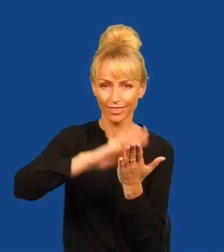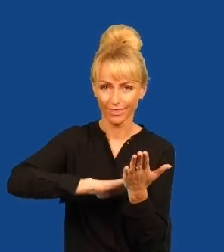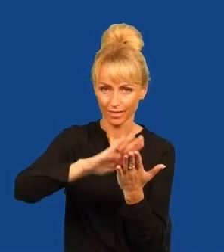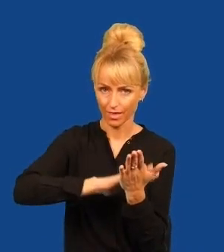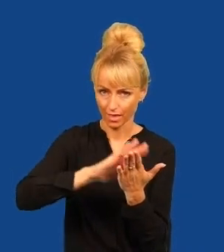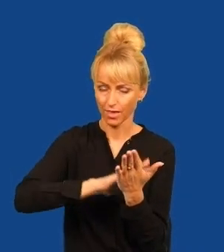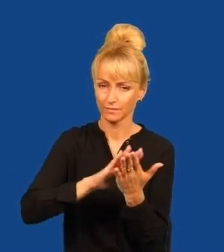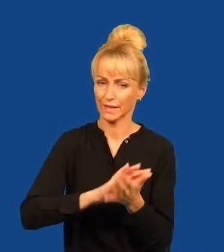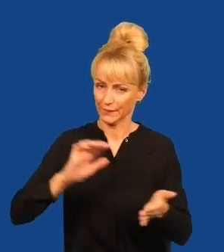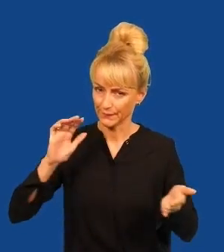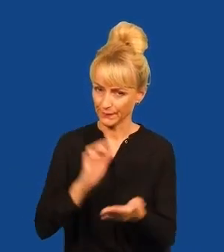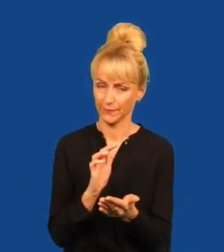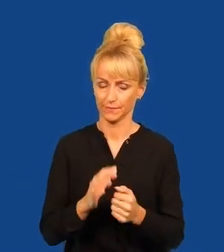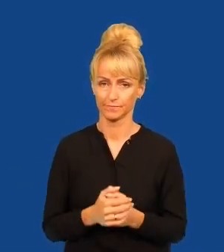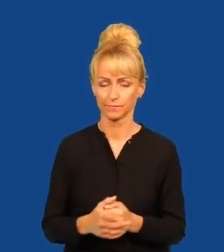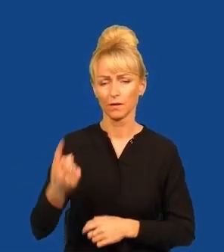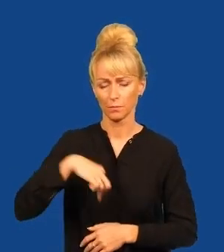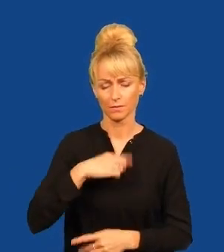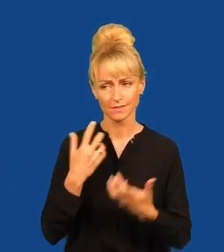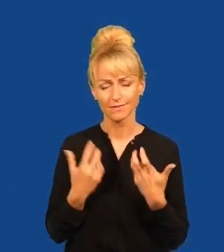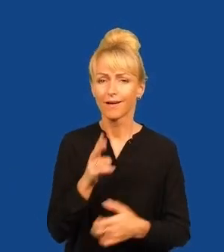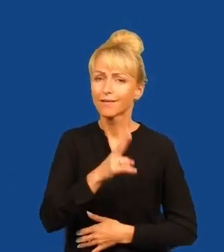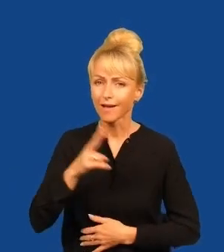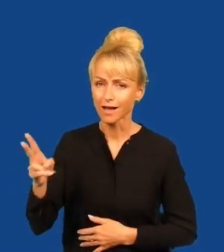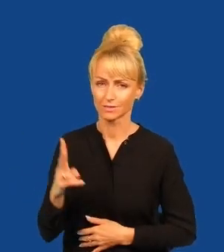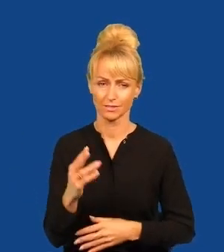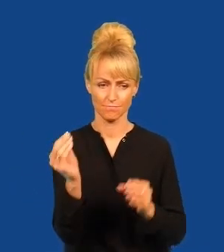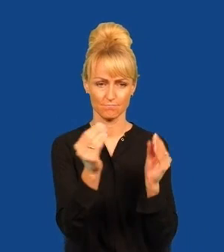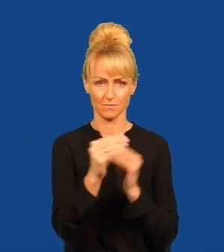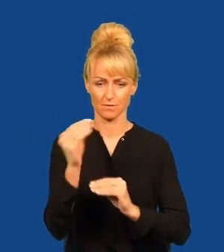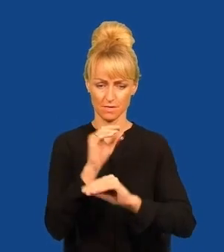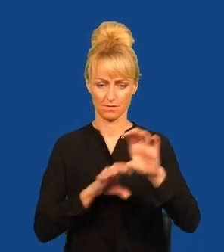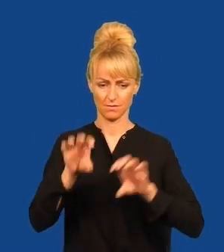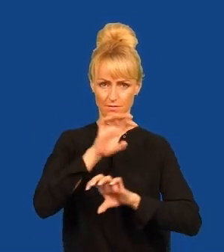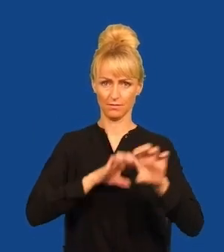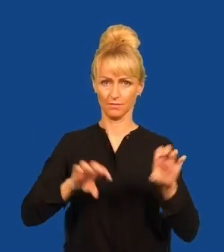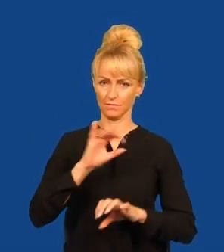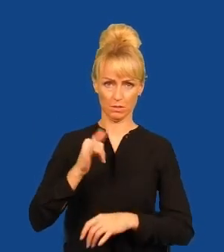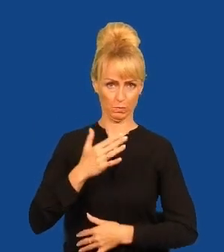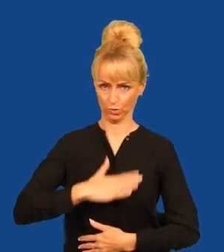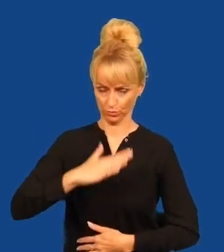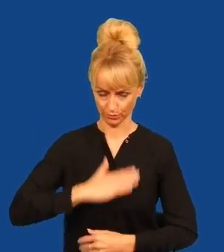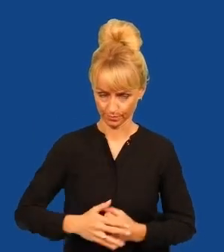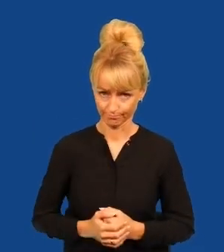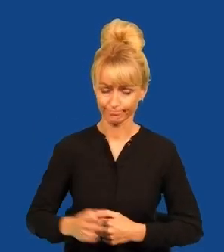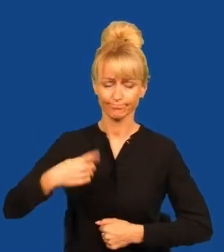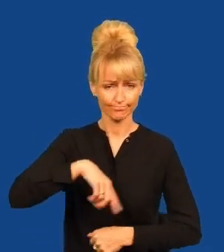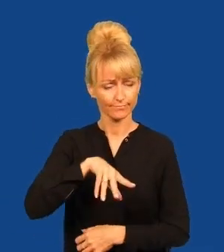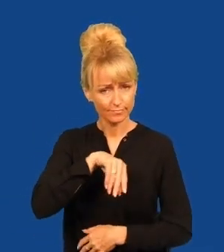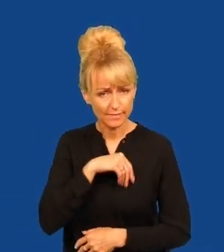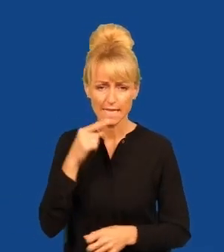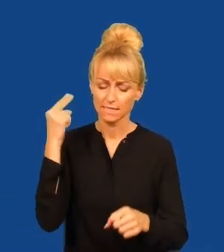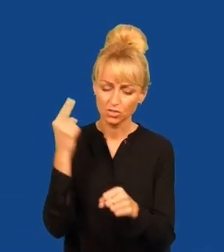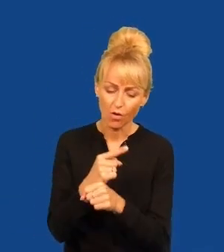samo. Chcemy, aby każdy z nas mógł sobie ułożyć wedle potrzeb. I teraz tak, dowolnie możemy układać sobie dokumenty, decydować